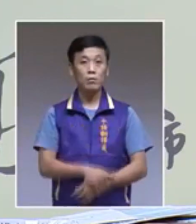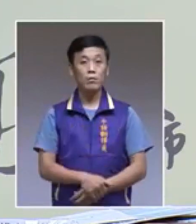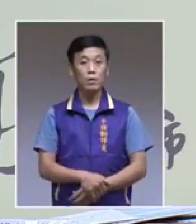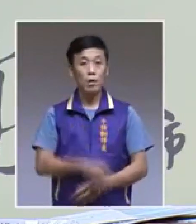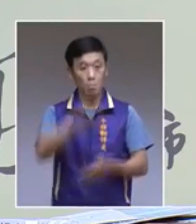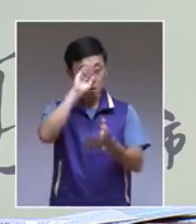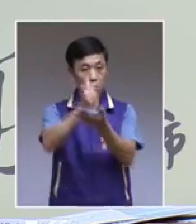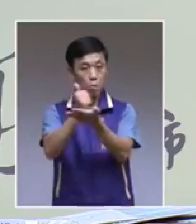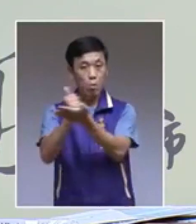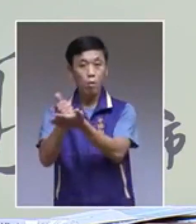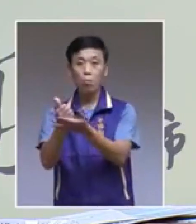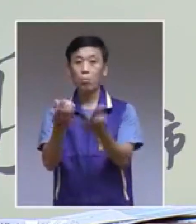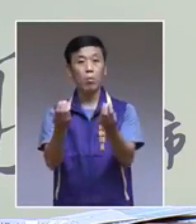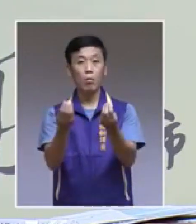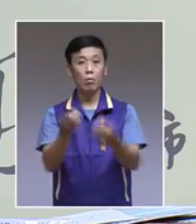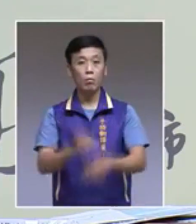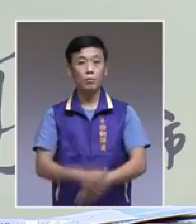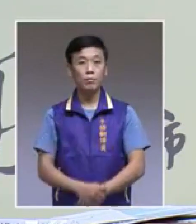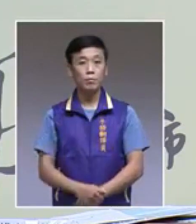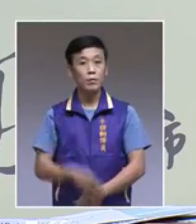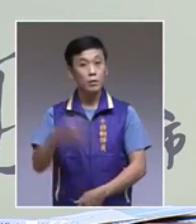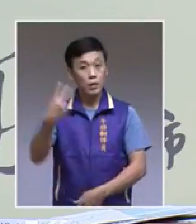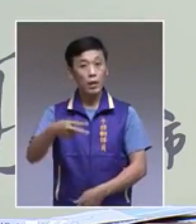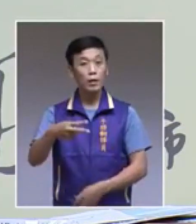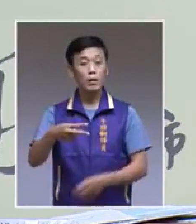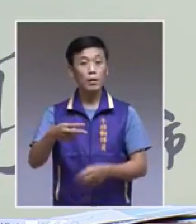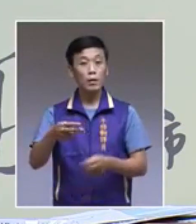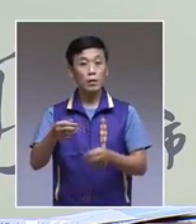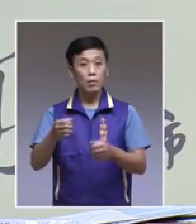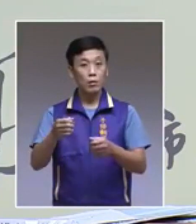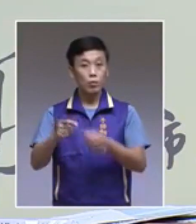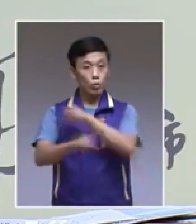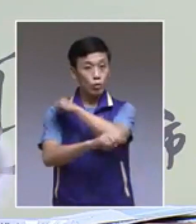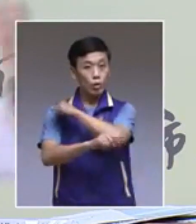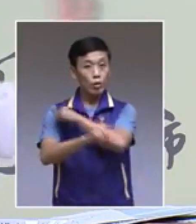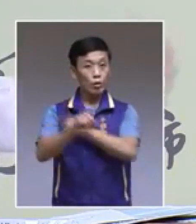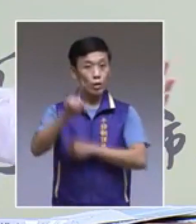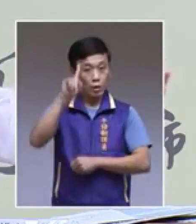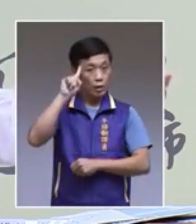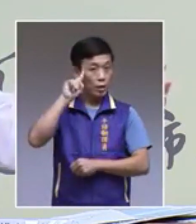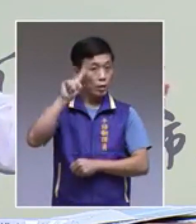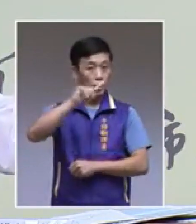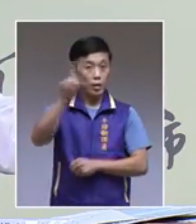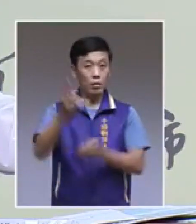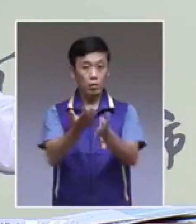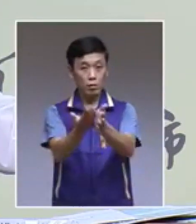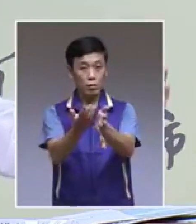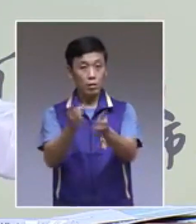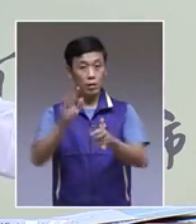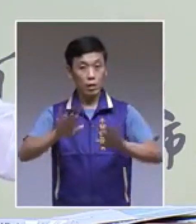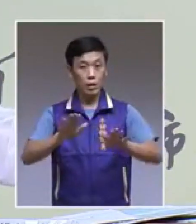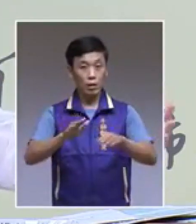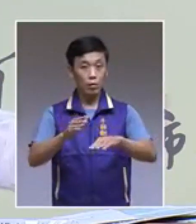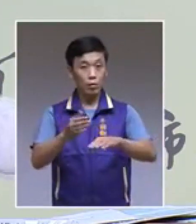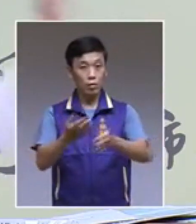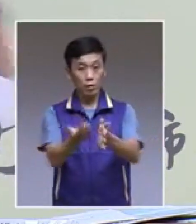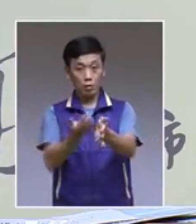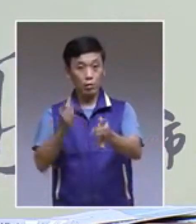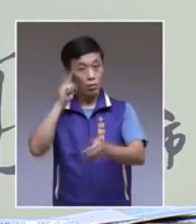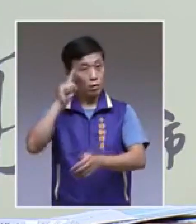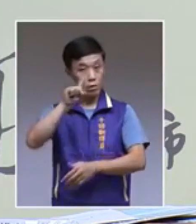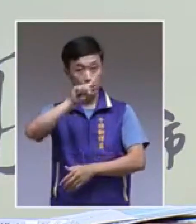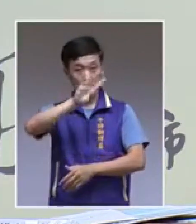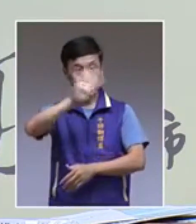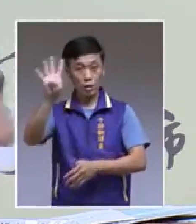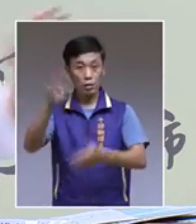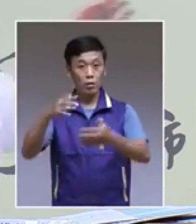的确诊个案。那再加上最后一天的距离今天的前14天是最后一个确诊个案，通常在这14